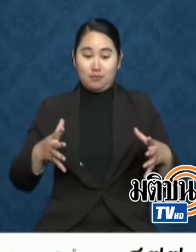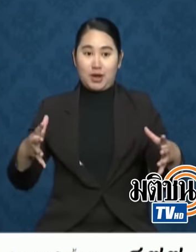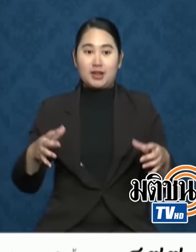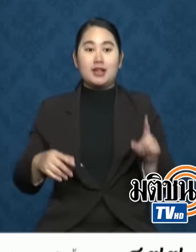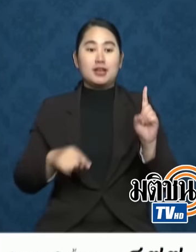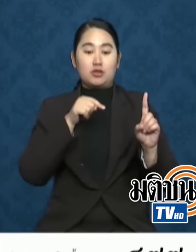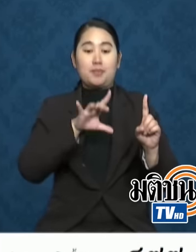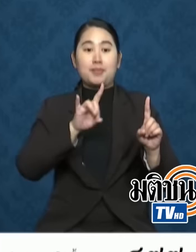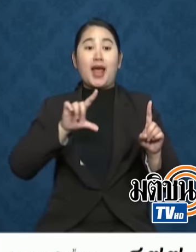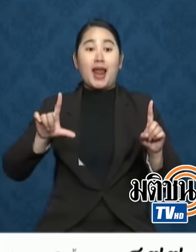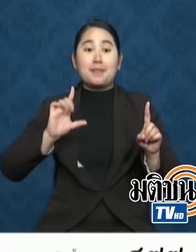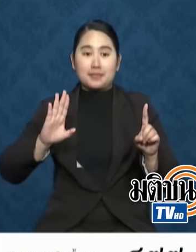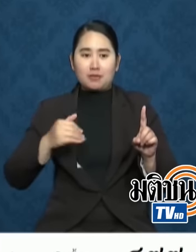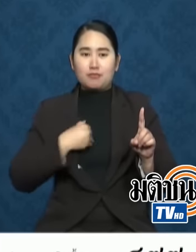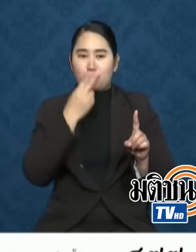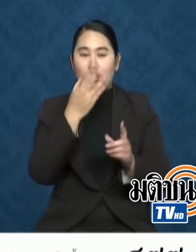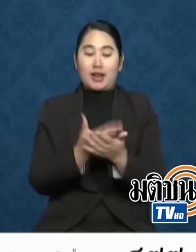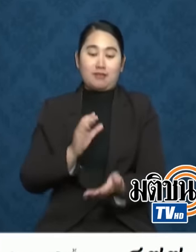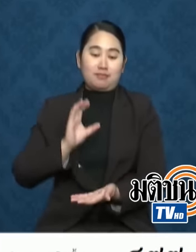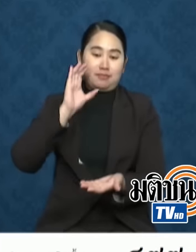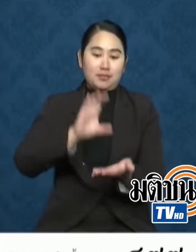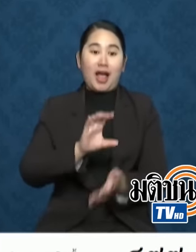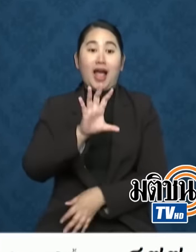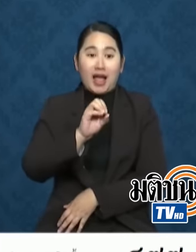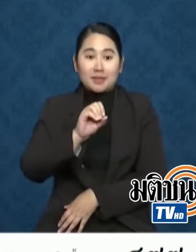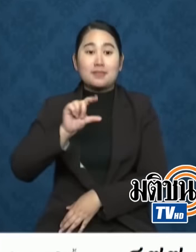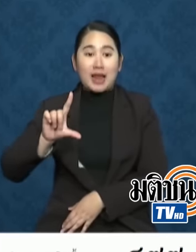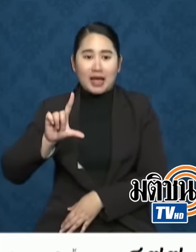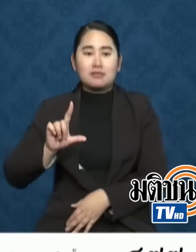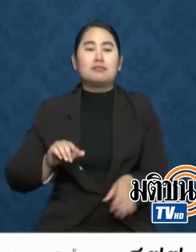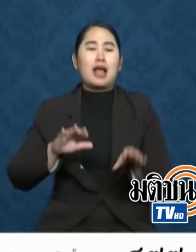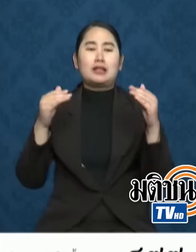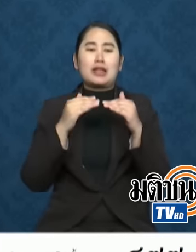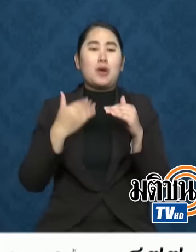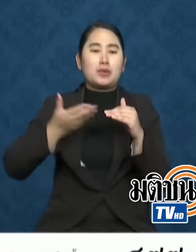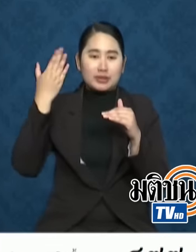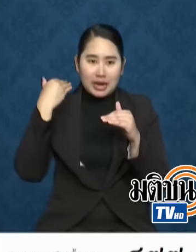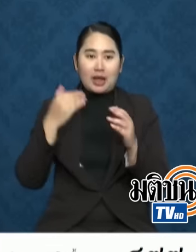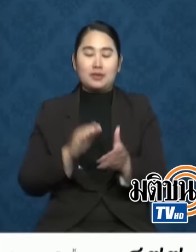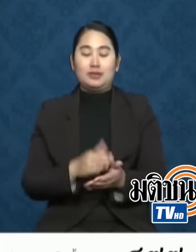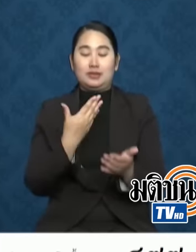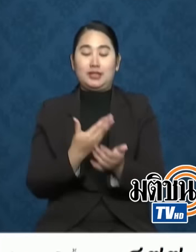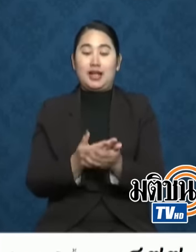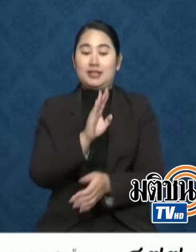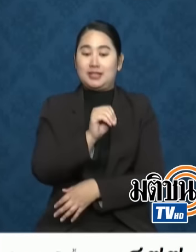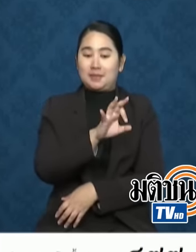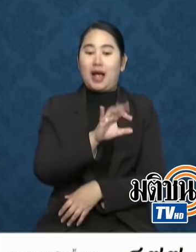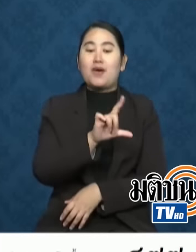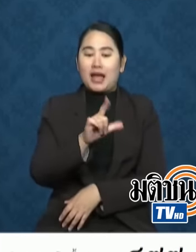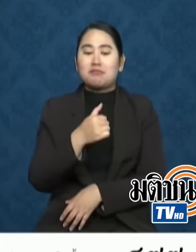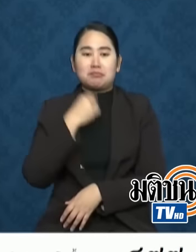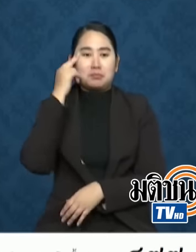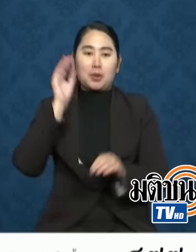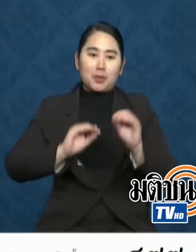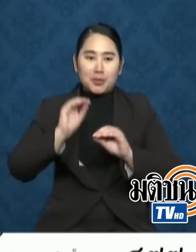ปีซึ่งสิ่งที่รัฐบาลให้50ล้านบาทก็เทียบเท่ากับรัฐบาลชุดที่แล้วนั่นคือให้ไว้49ล้านบาทก็คงปรับโครงสร้างลักษณะเดียวกัน